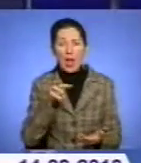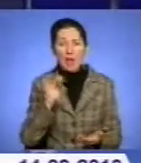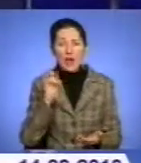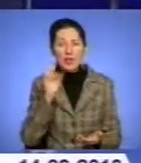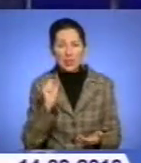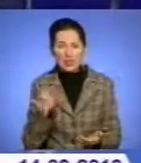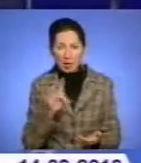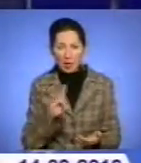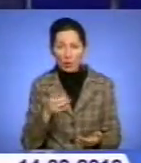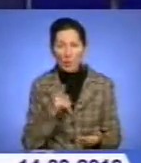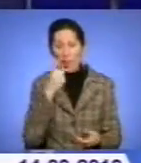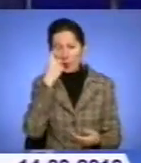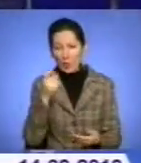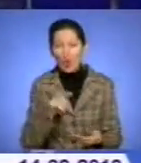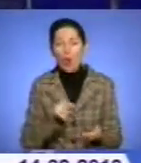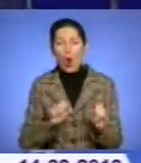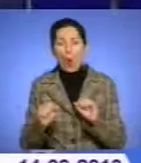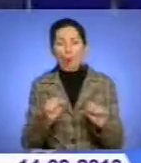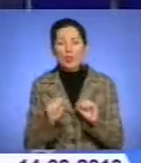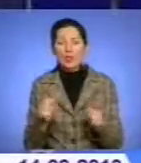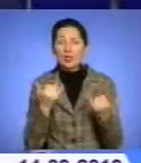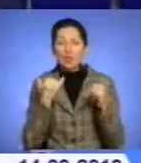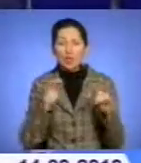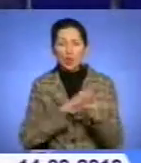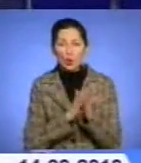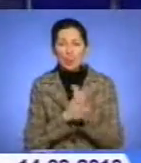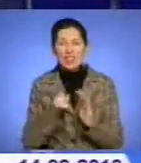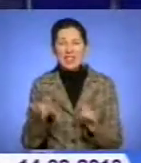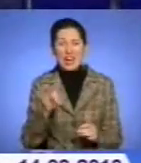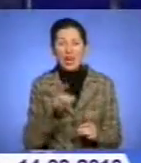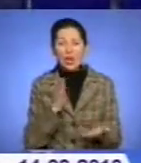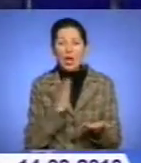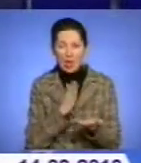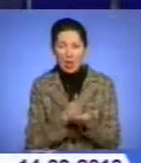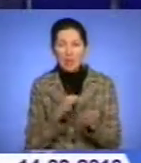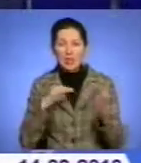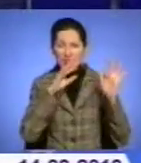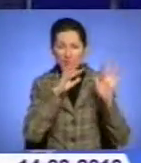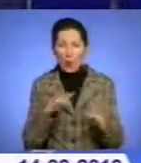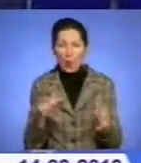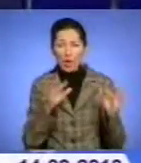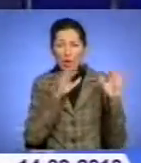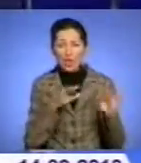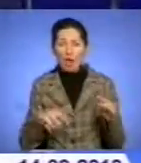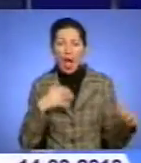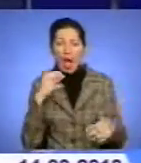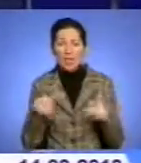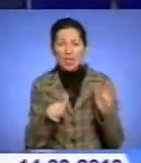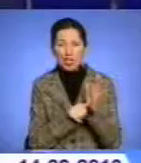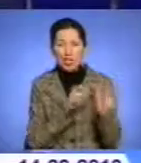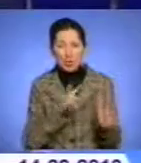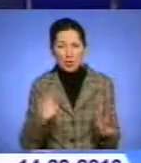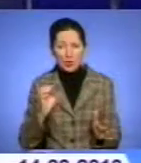з питань надзвичайних ситуацій обласної державної адміністрації, у цих районах іде сніг, мокрий сніг, вітер 6 метрів за секунду.